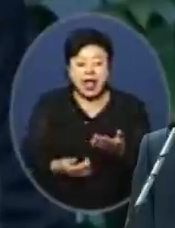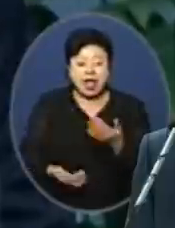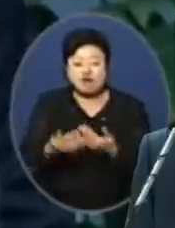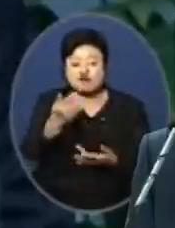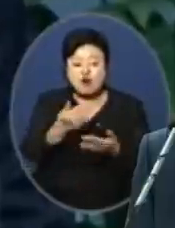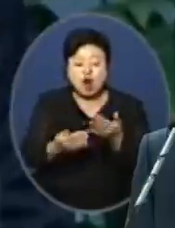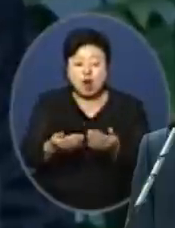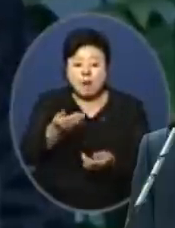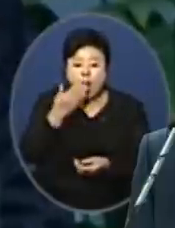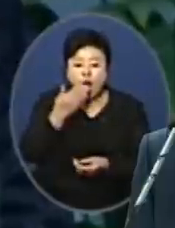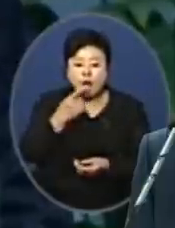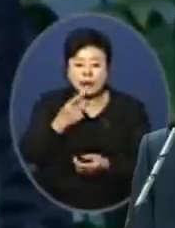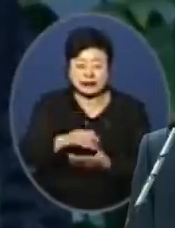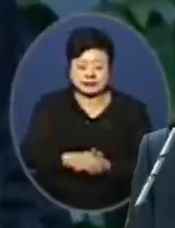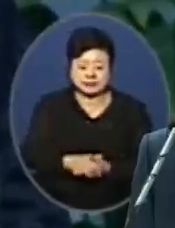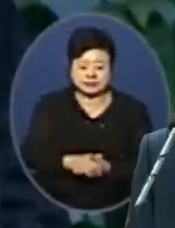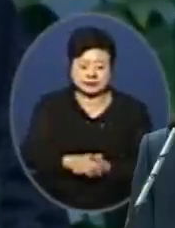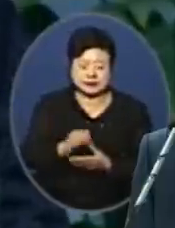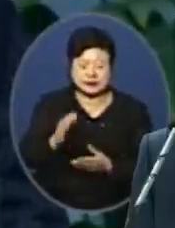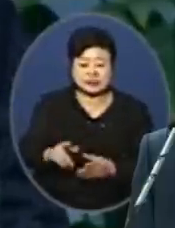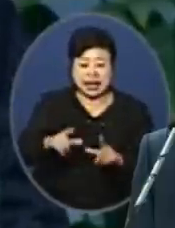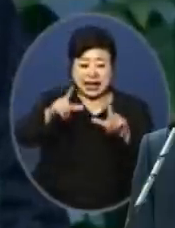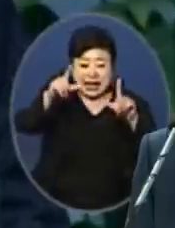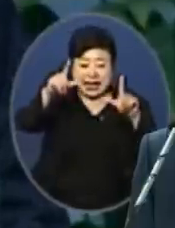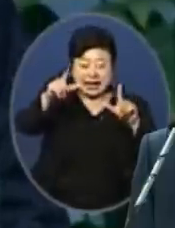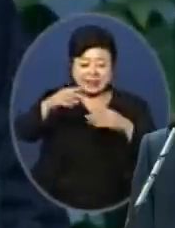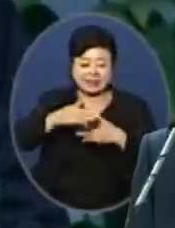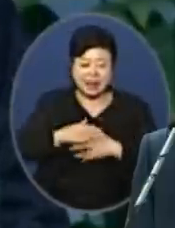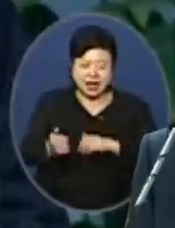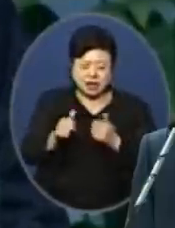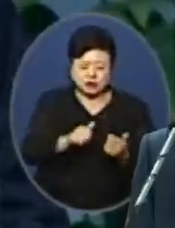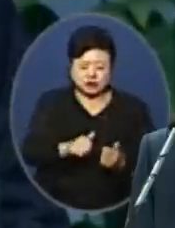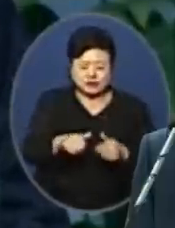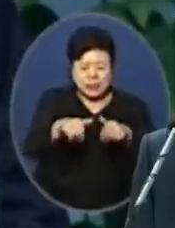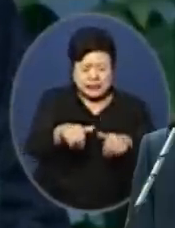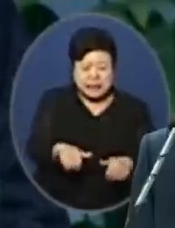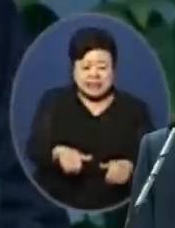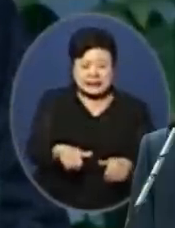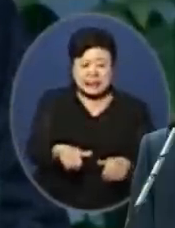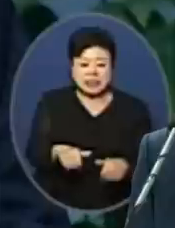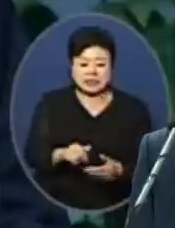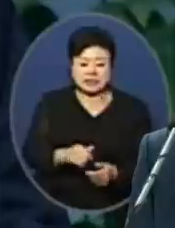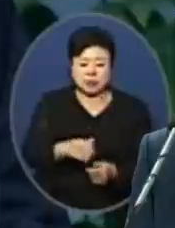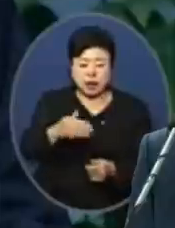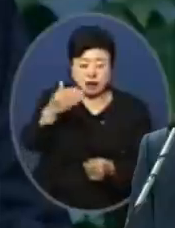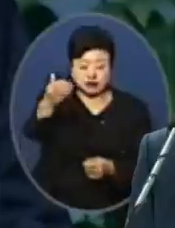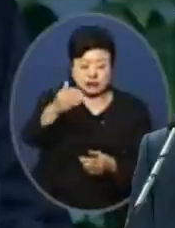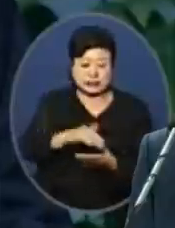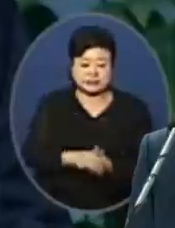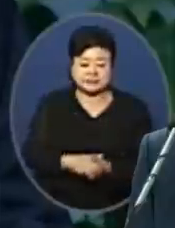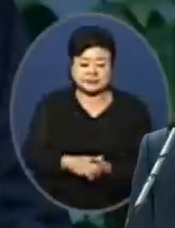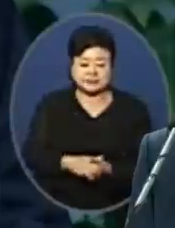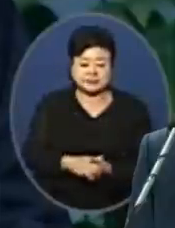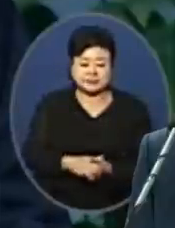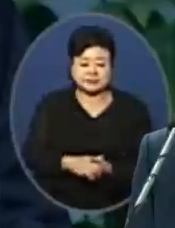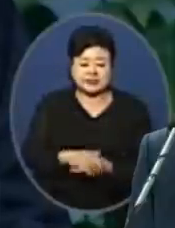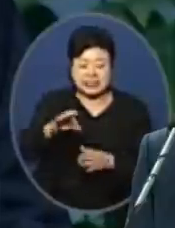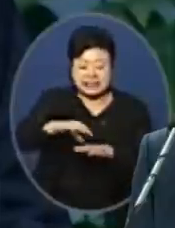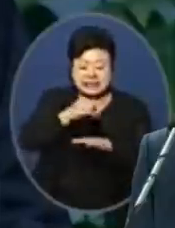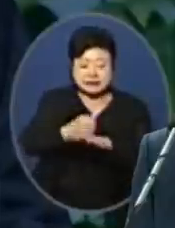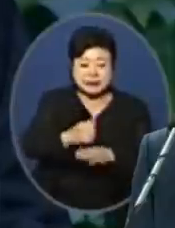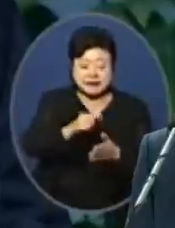먹어라. 그날에 내가 죽음의 사자를 온 애굽 땅에 보내리니